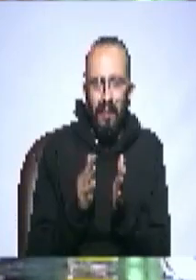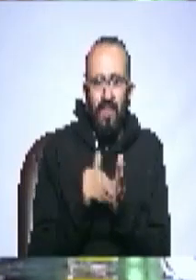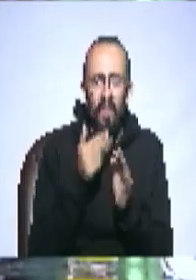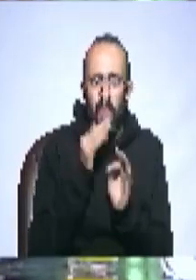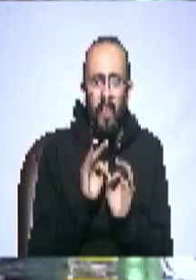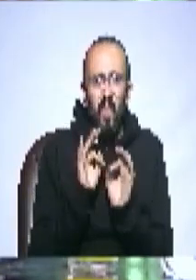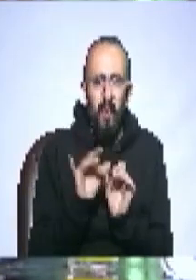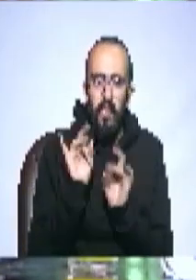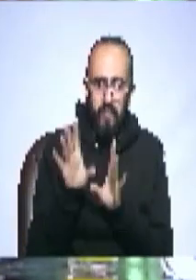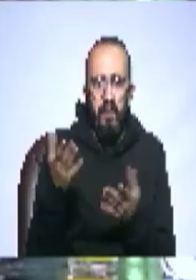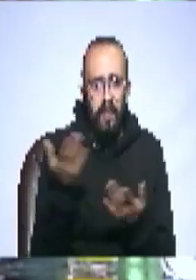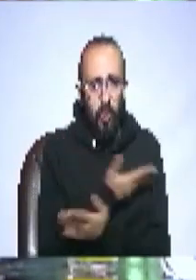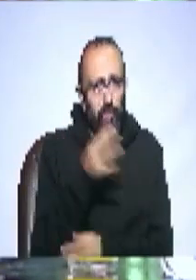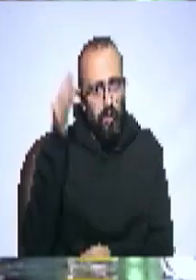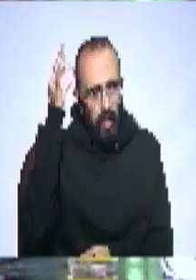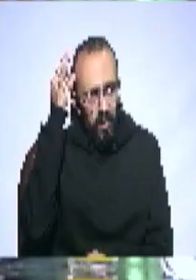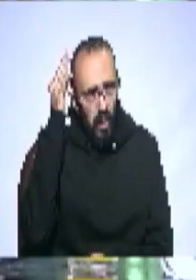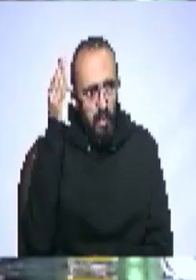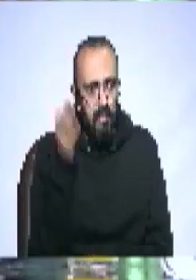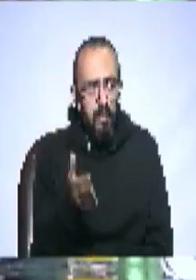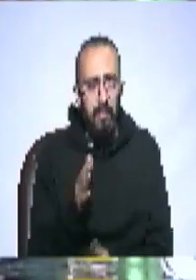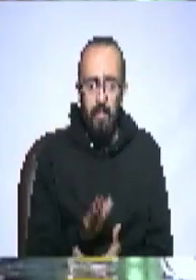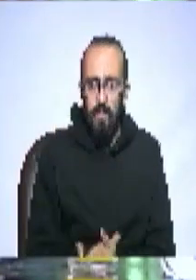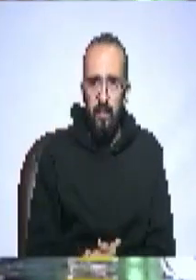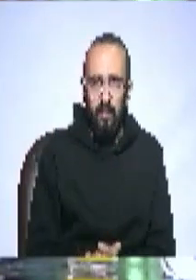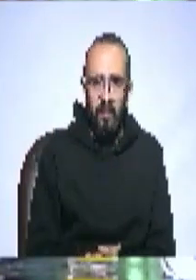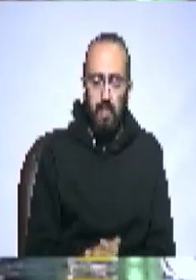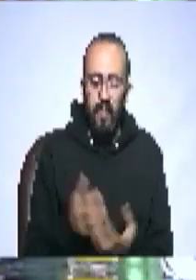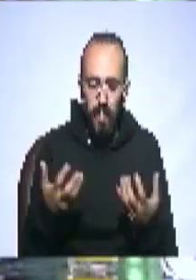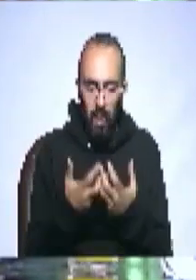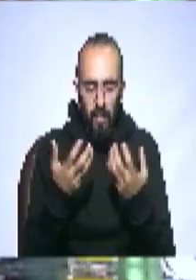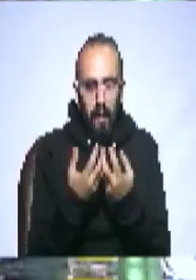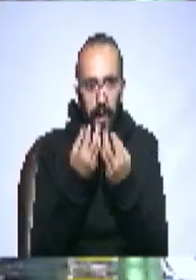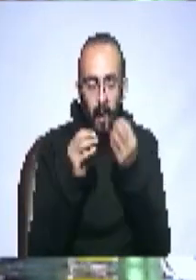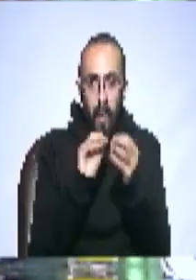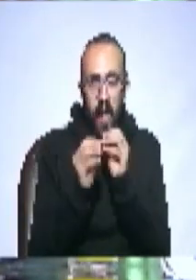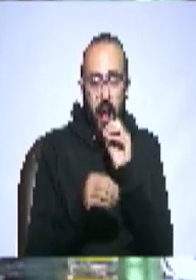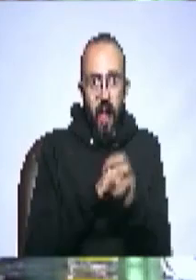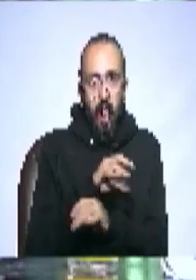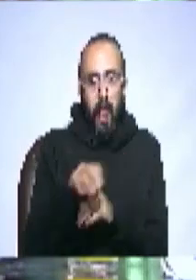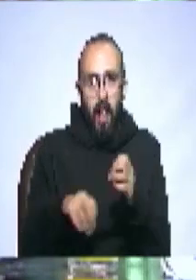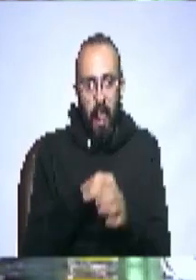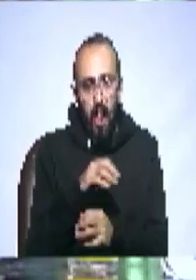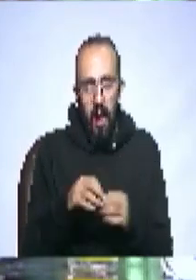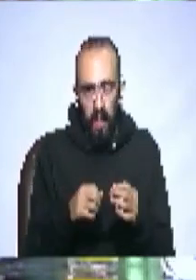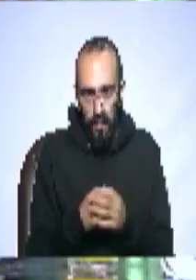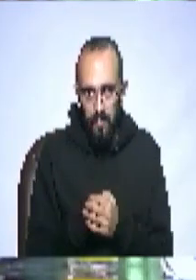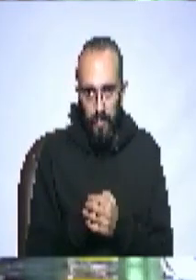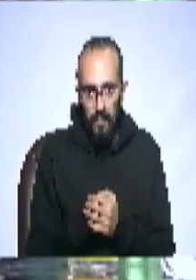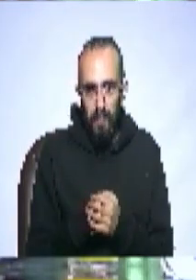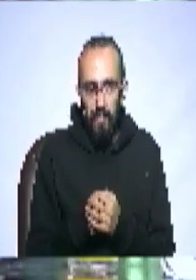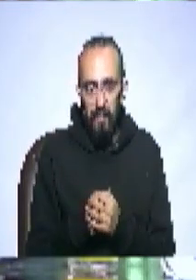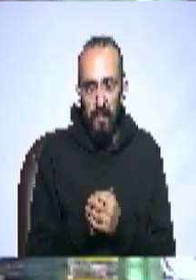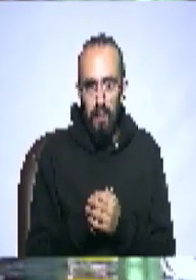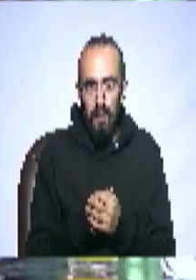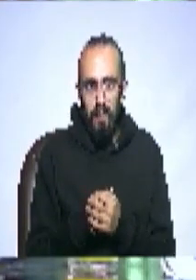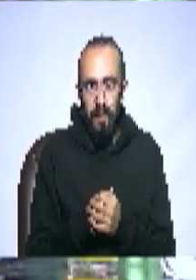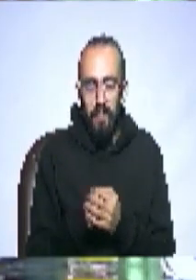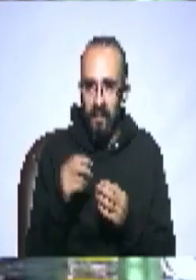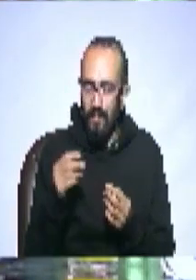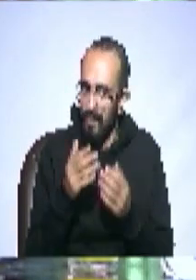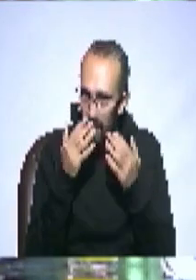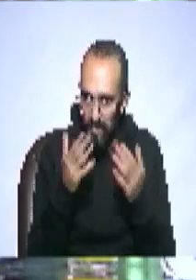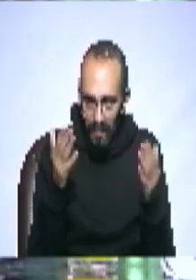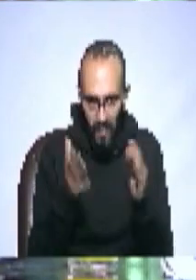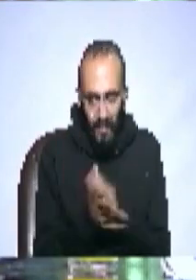نعمل رز أو نعمل الكلام ده كله، معانا السلطه فيها كل الالوان بتاعتنا، والمهلبيه رائعه جدا. تسلم ايدك.